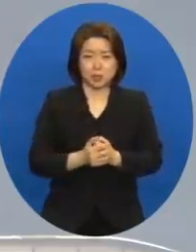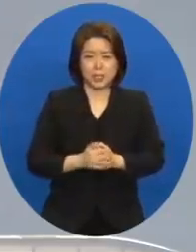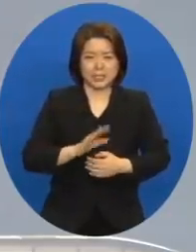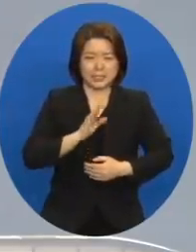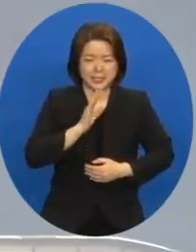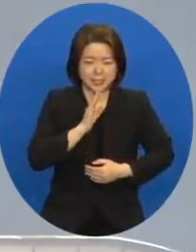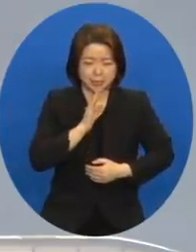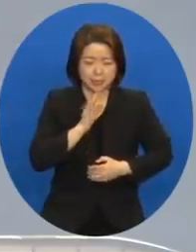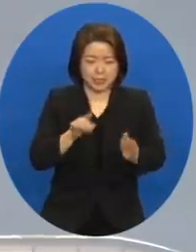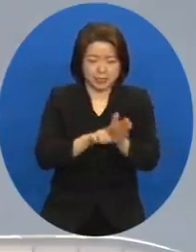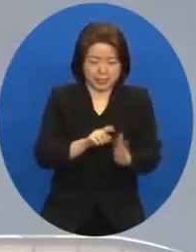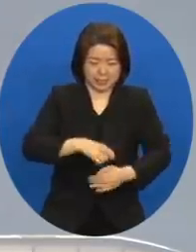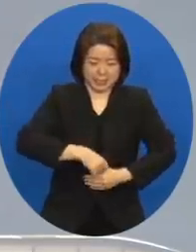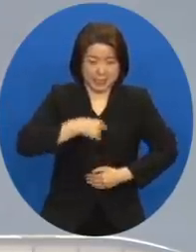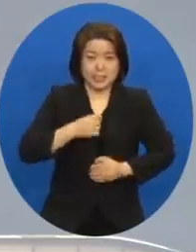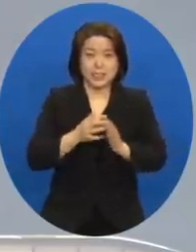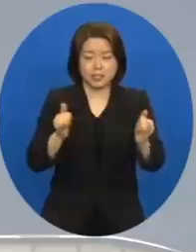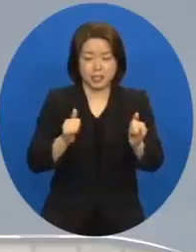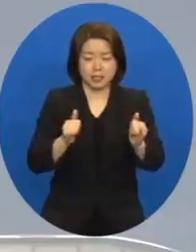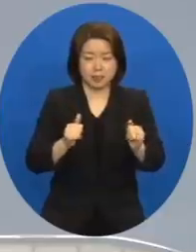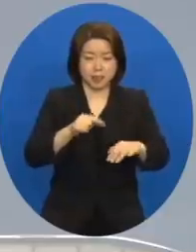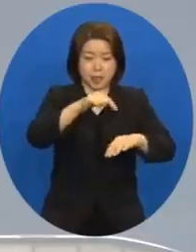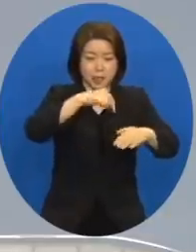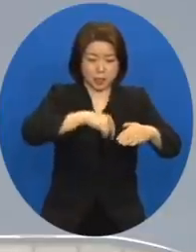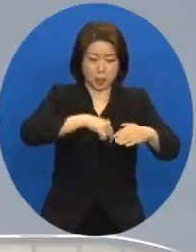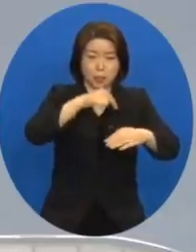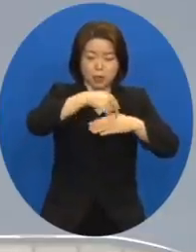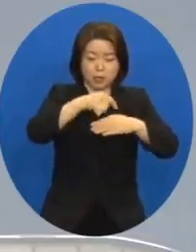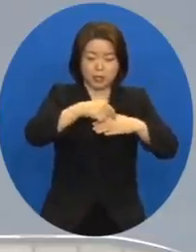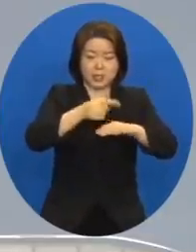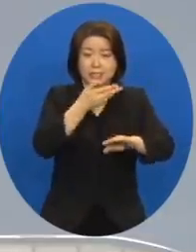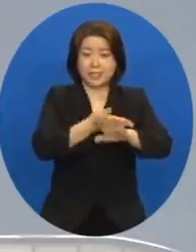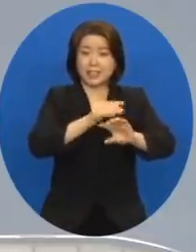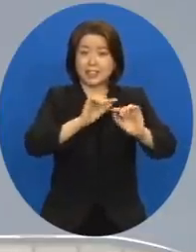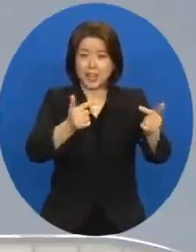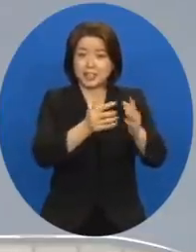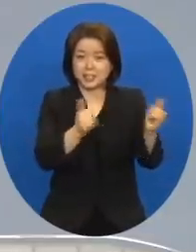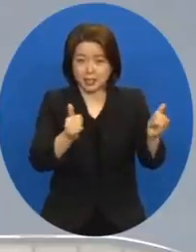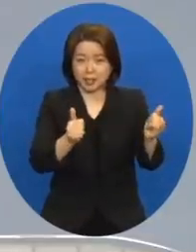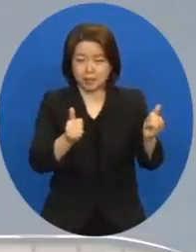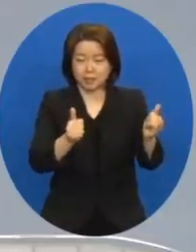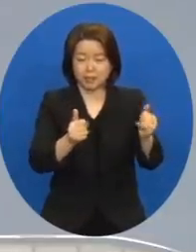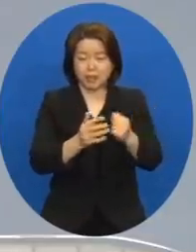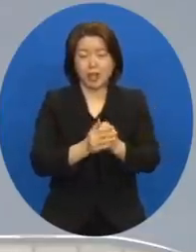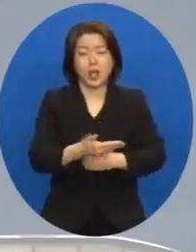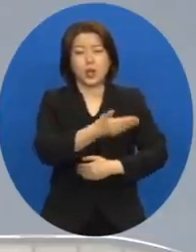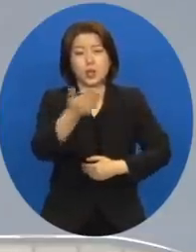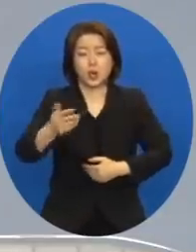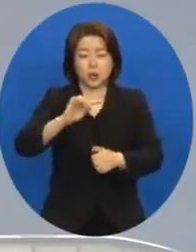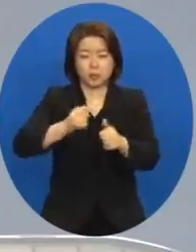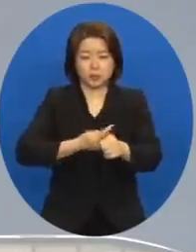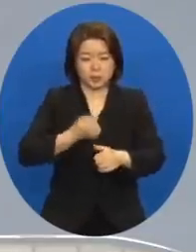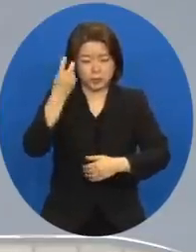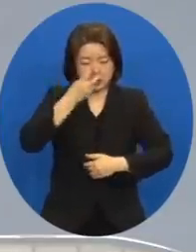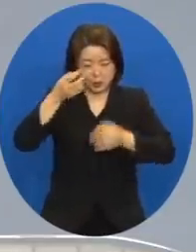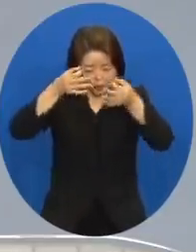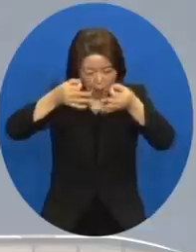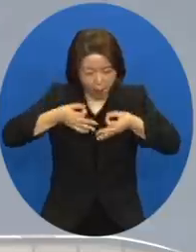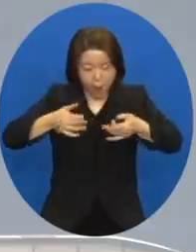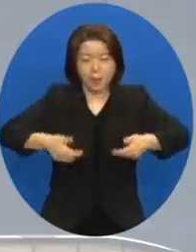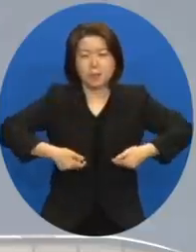신실한 사람 속과 겉이 다르지 않은 사람인지 여러분 스스로 한번 점검해 봐야